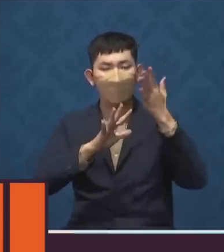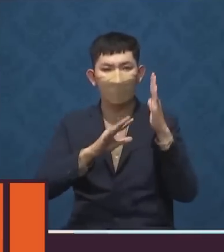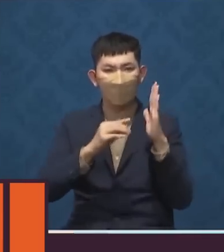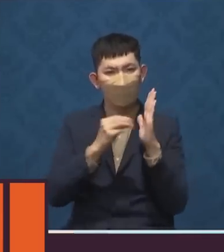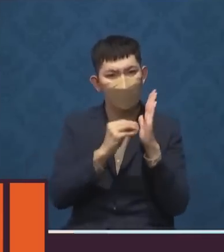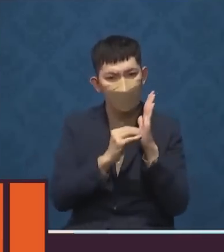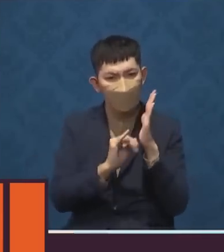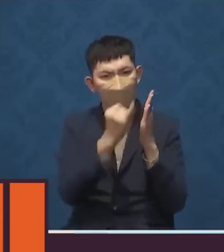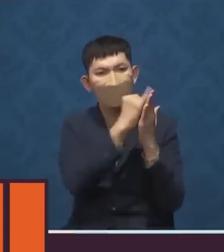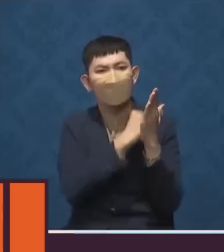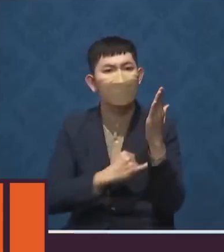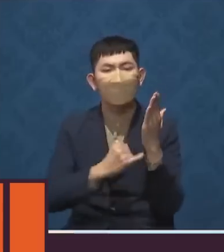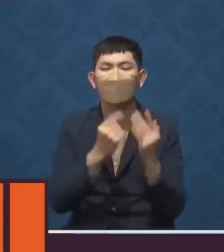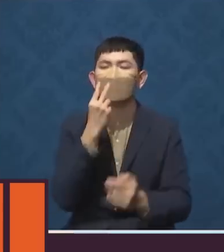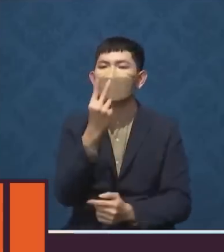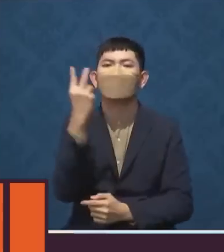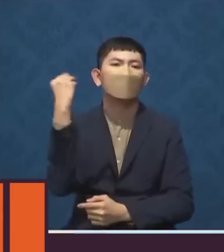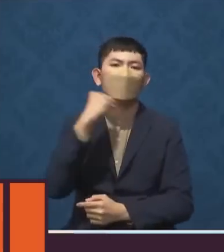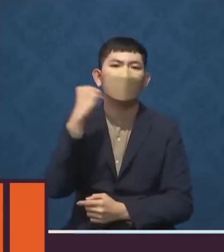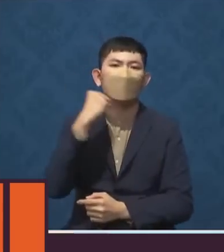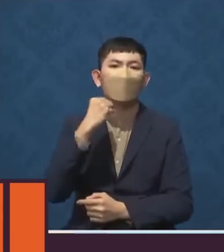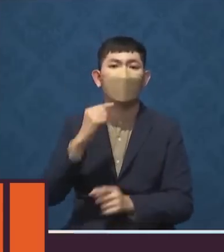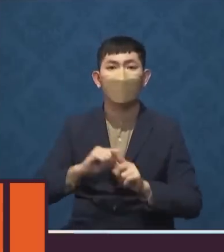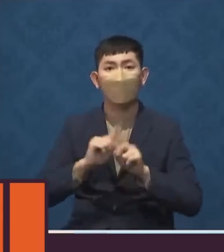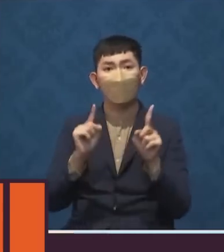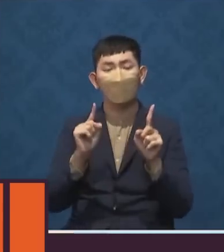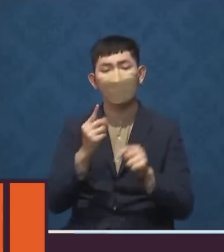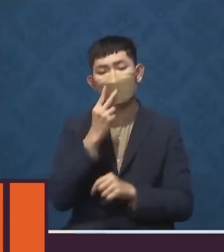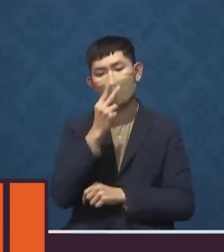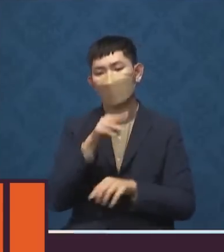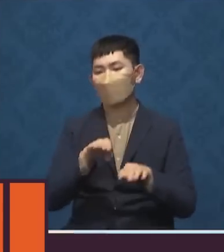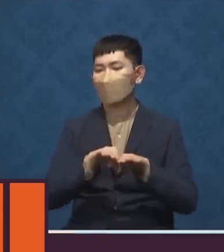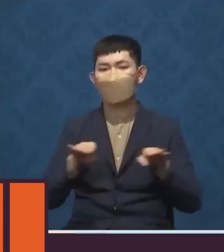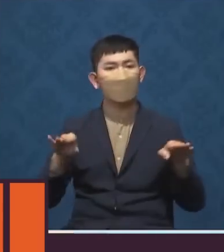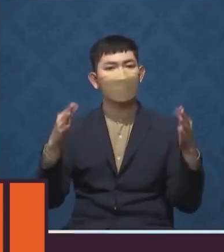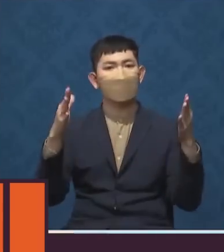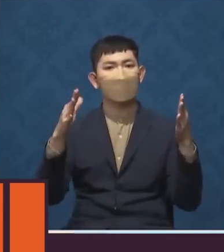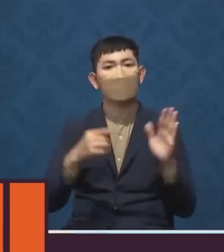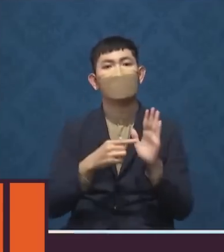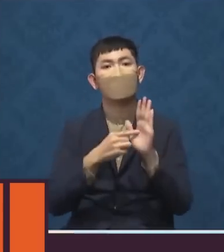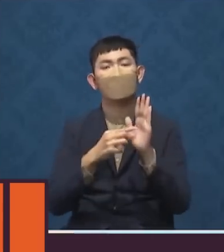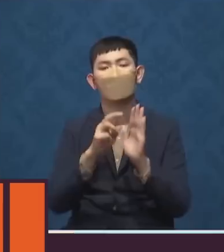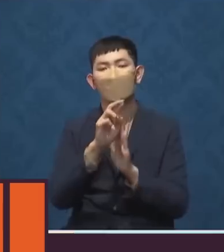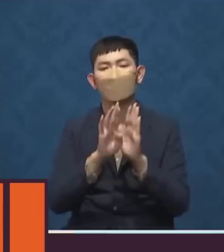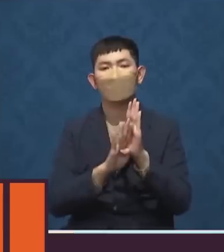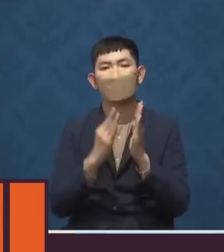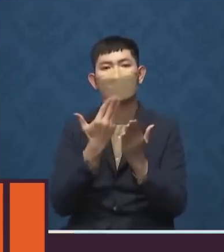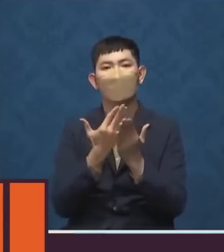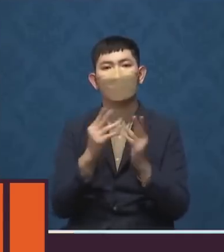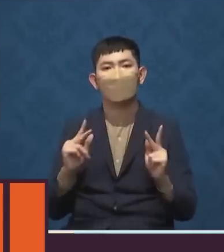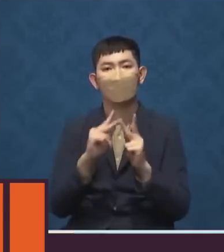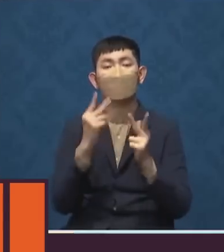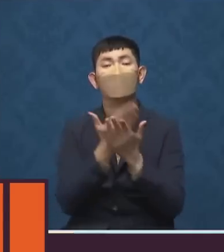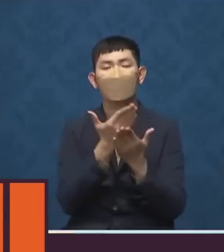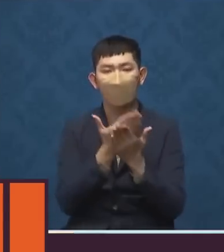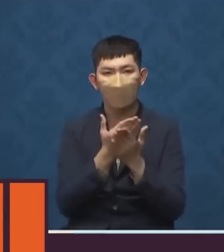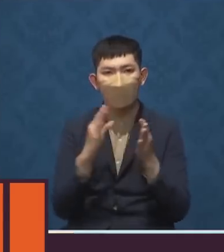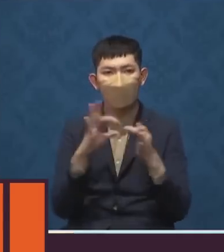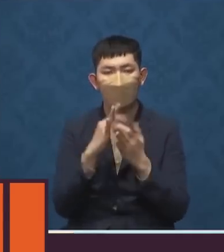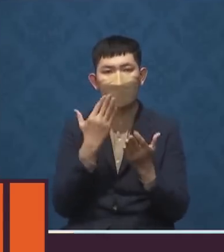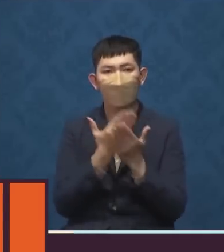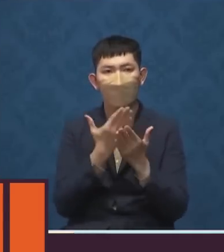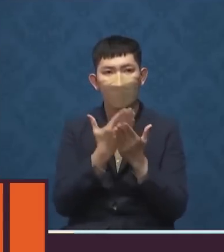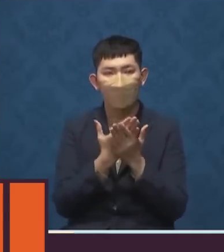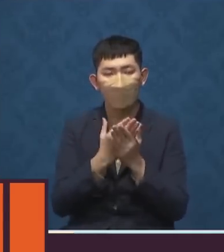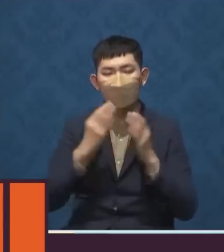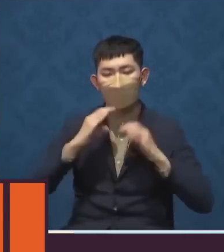หวด ซึงเราก็พบอยู่บ่อยครั้งแต่สิ่ทไมมมาตรฐานครั ก็คือกรณีของระเบียบกระส่งการครังที่ว่าด้วยเงินทดรองงาชก